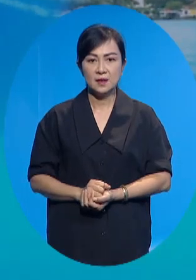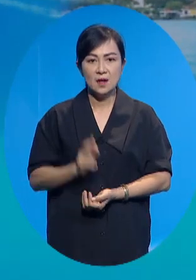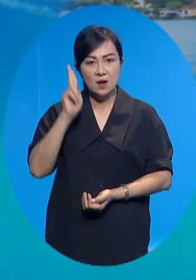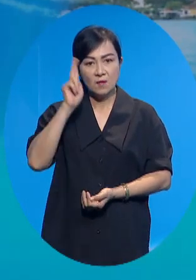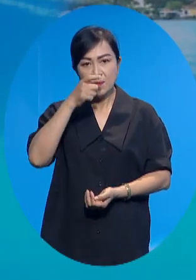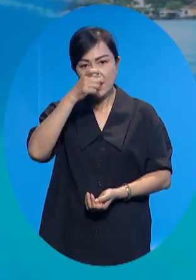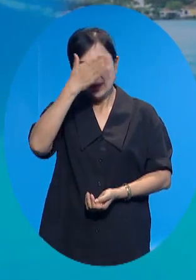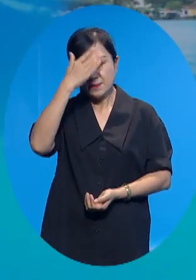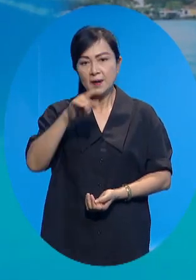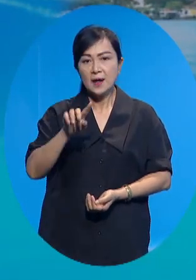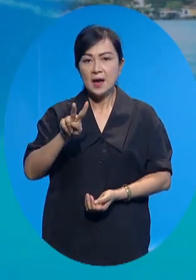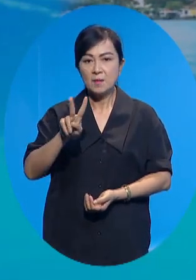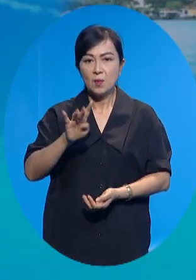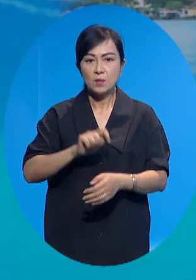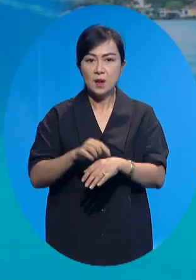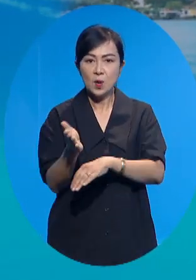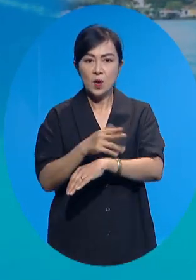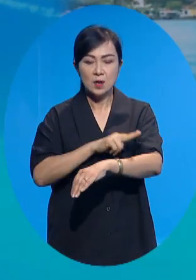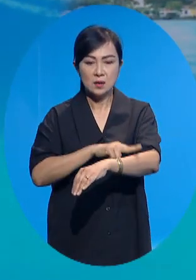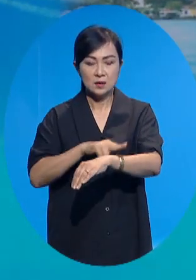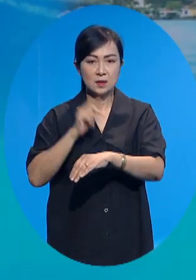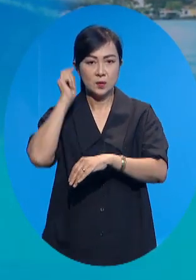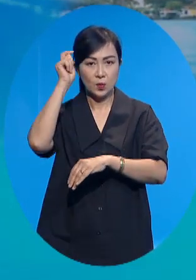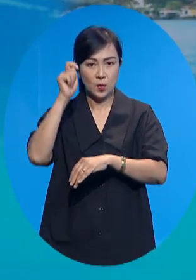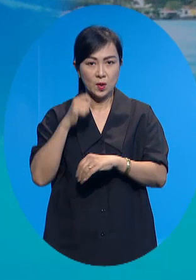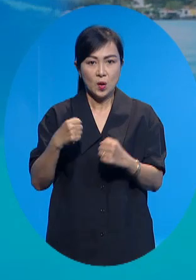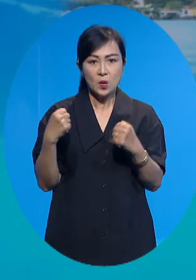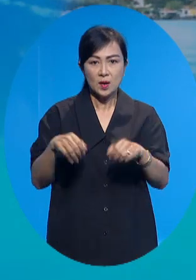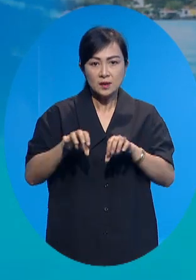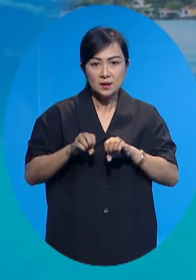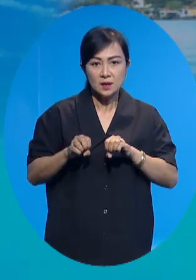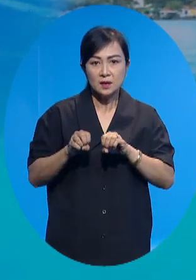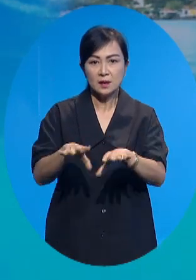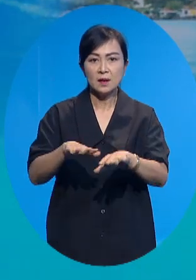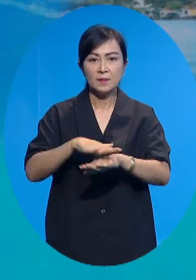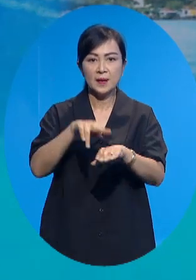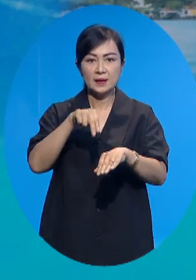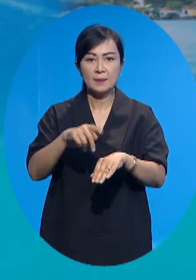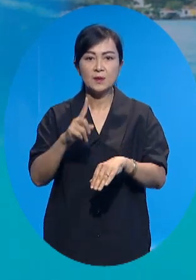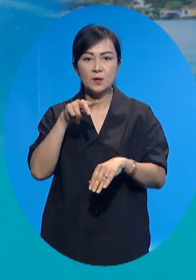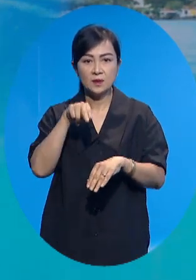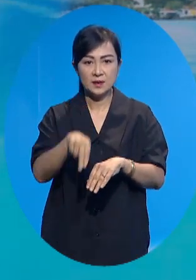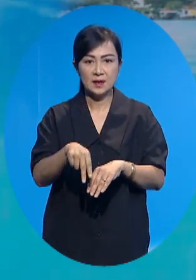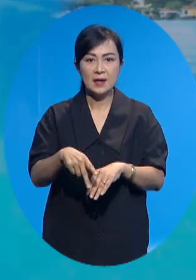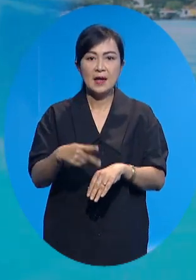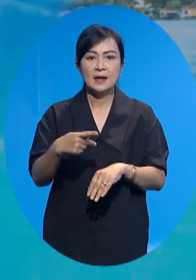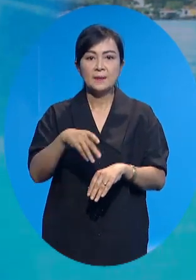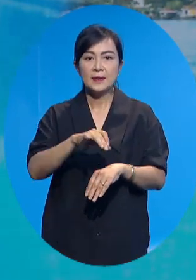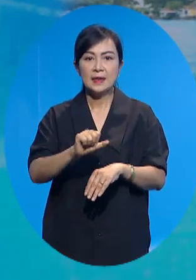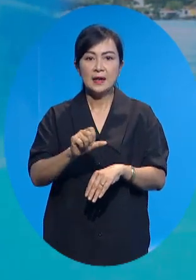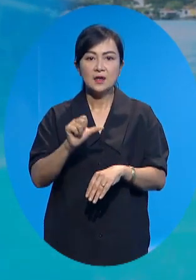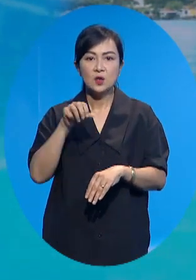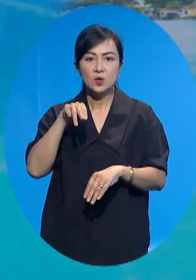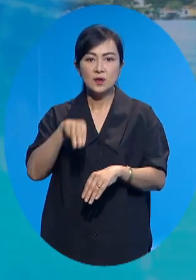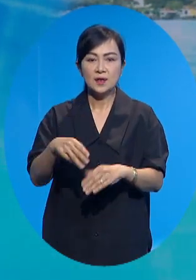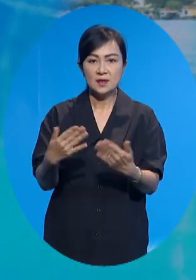Bộ Quốc phòng Nga cho biết trong 24 giờ qua, các lực lượng Ukraine đã cố gắng để tấn công các mặt trận phía nam Donetsk, Zaporizhia và